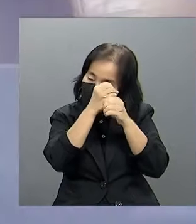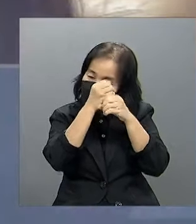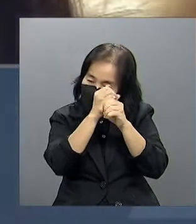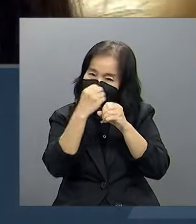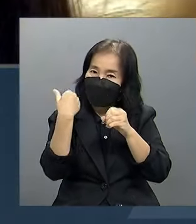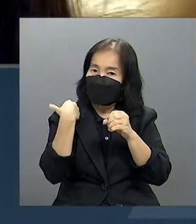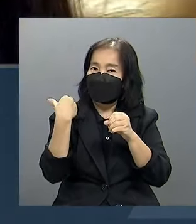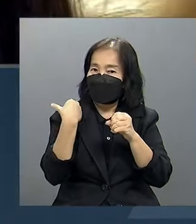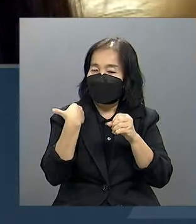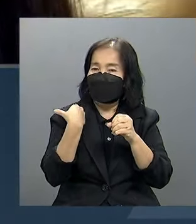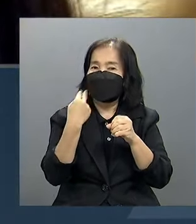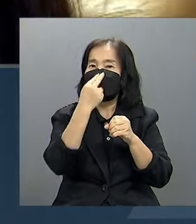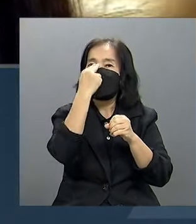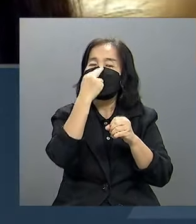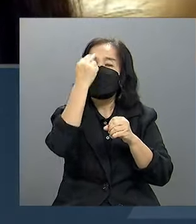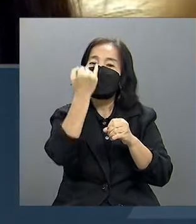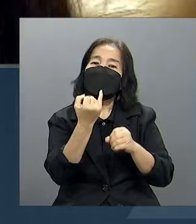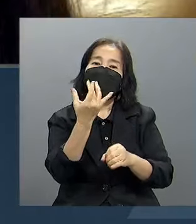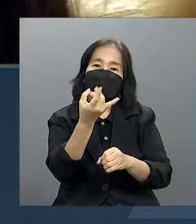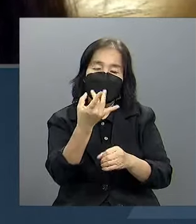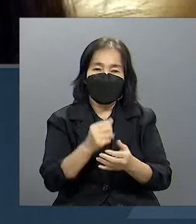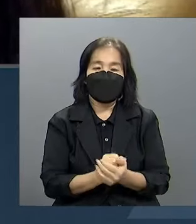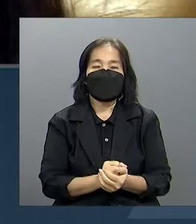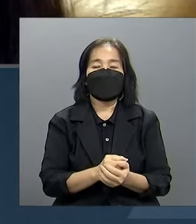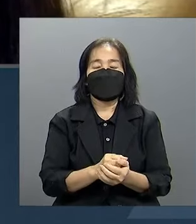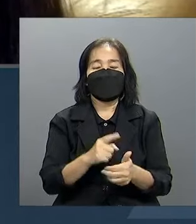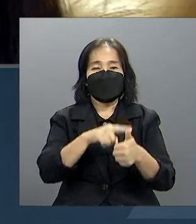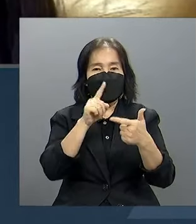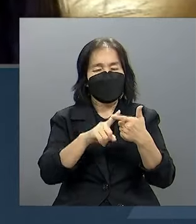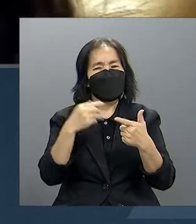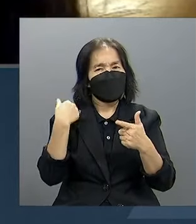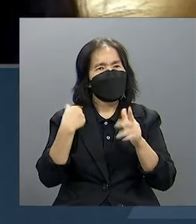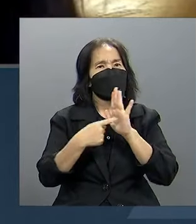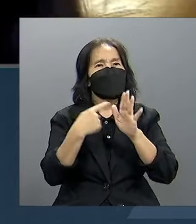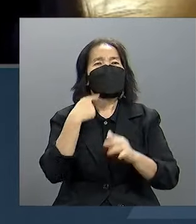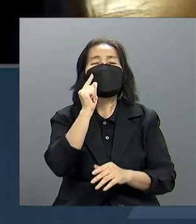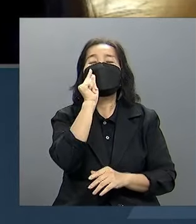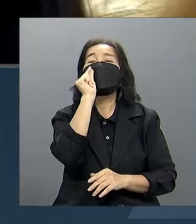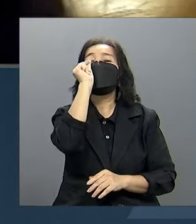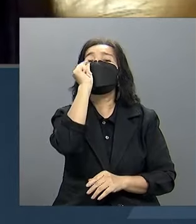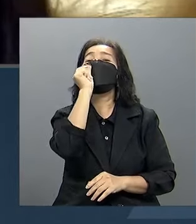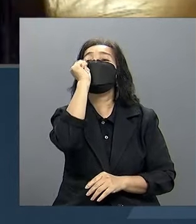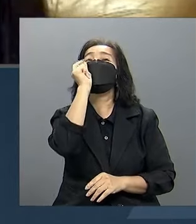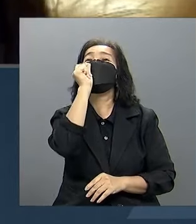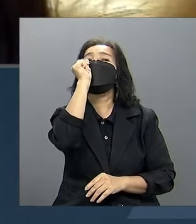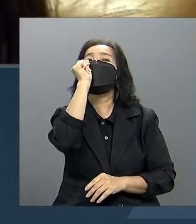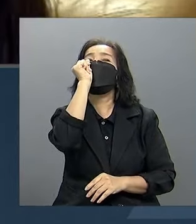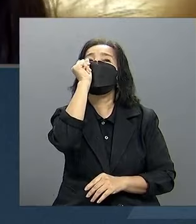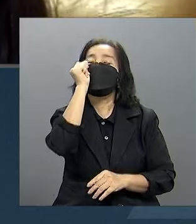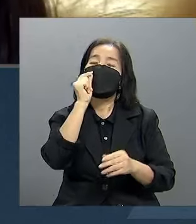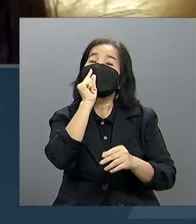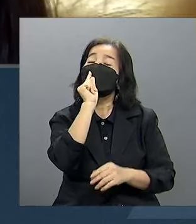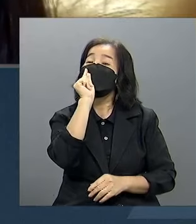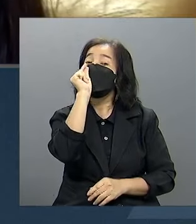และอย่างบางกรณีนะคะอย่างเช่นเรื่องของการสวอปจมูกอะค่ะเพื่ออาจจะตรวจหาเชื้อโควิด-19